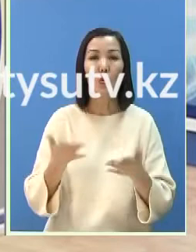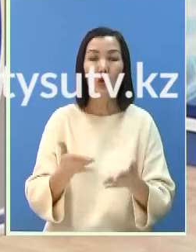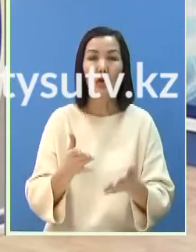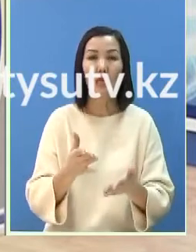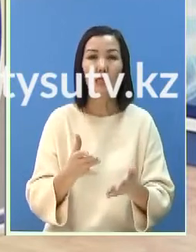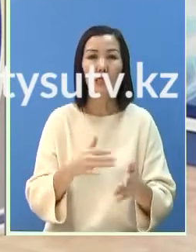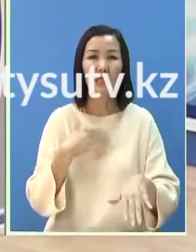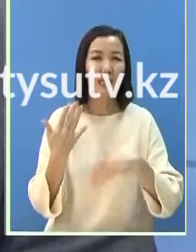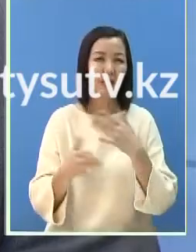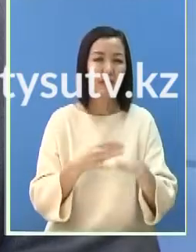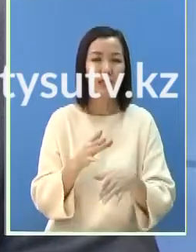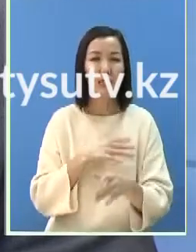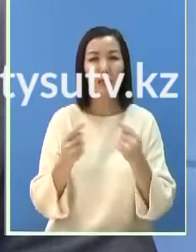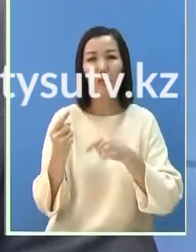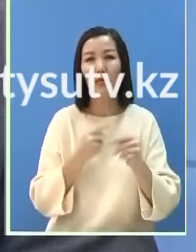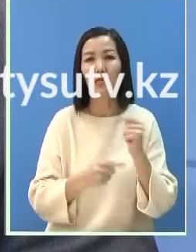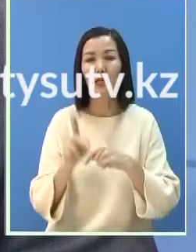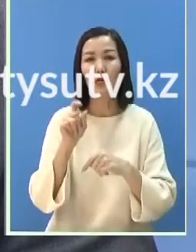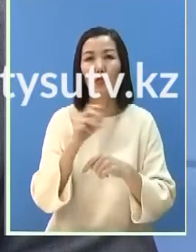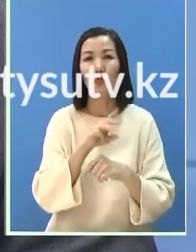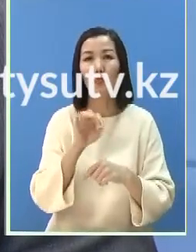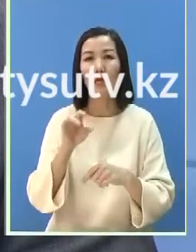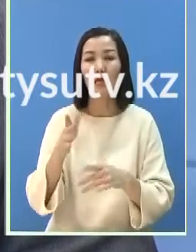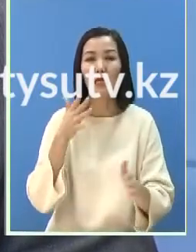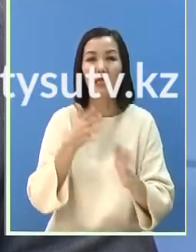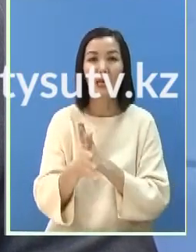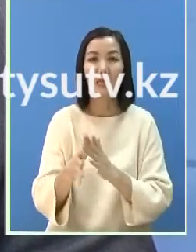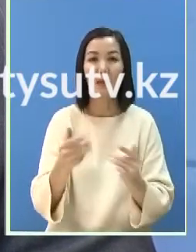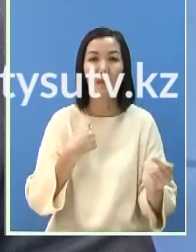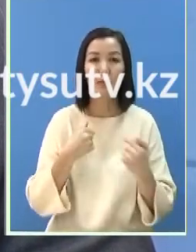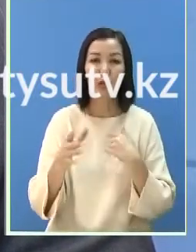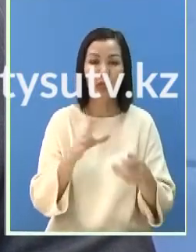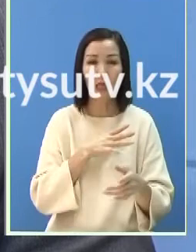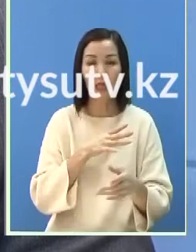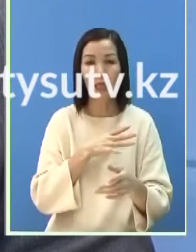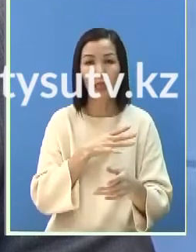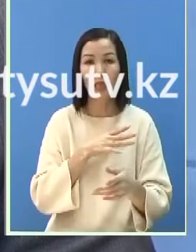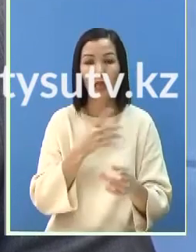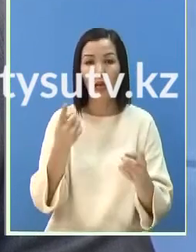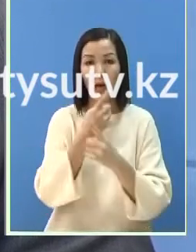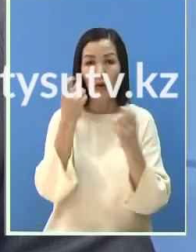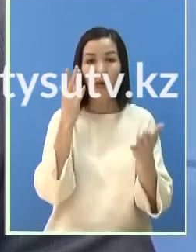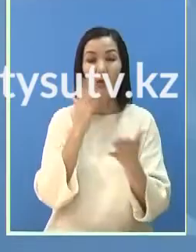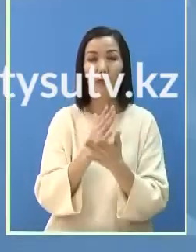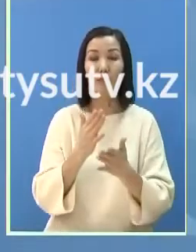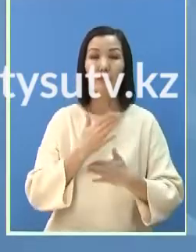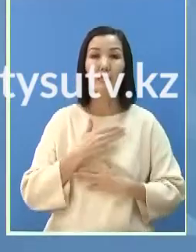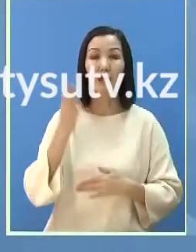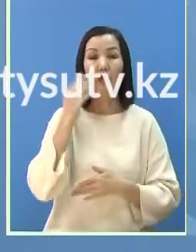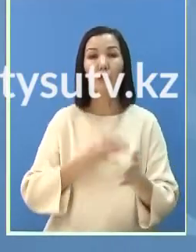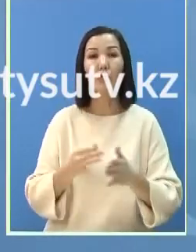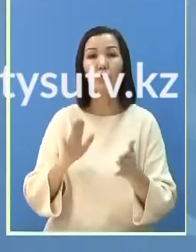кезінде республикада бизнес өкілдері 100 миллиард теңгеден астам зардап шекті деген мәліметтер бар. Ал біздің облыстағы жағдай